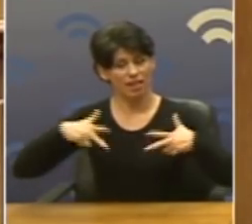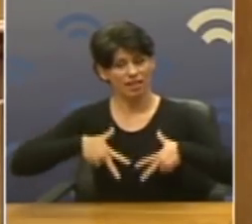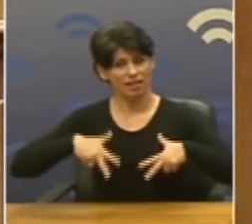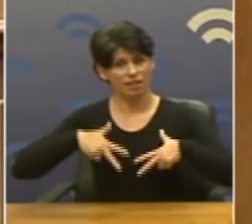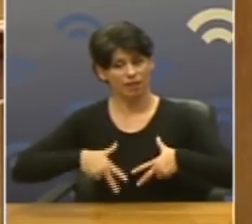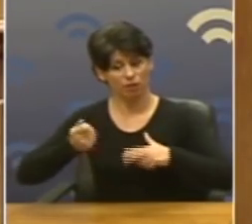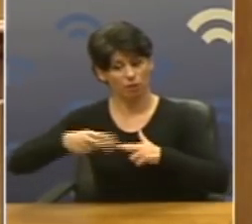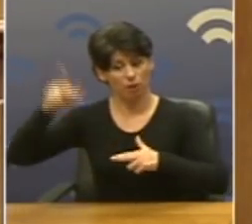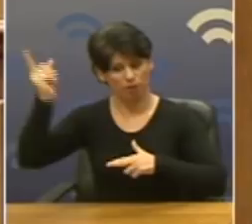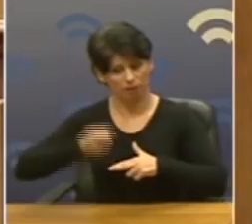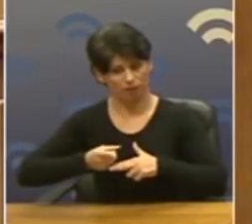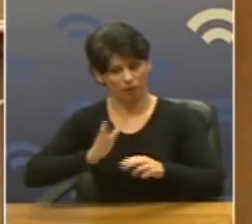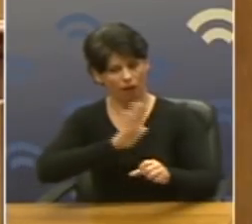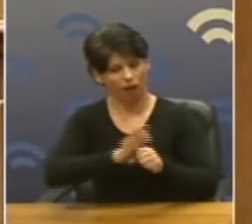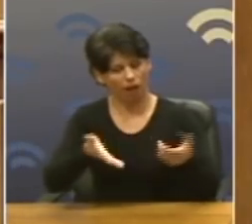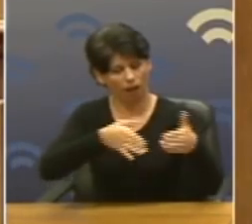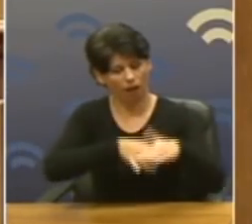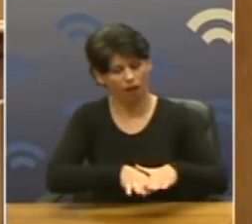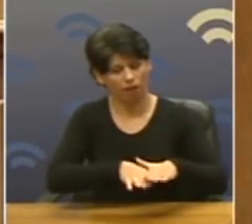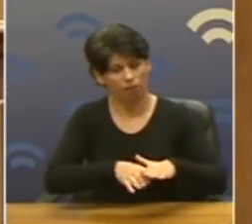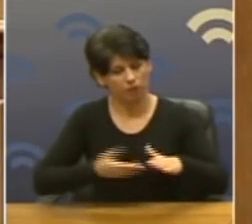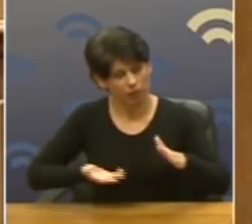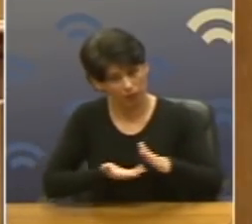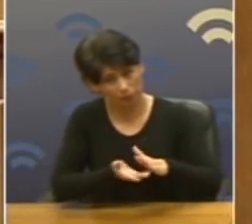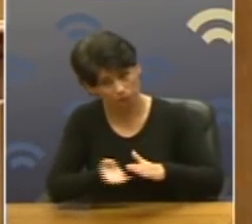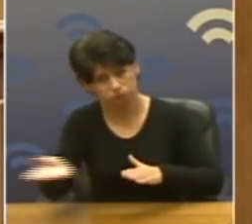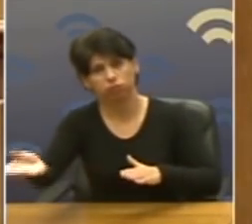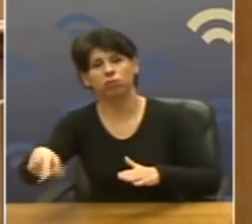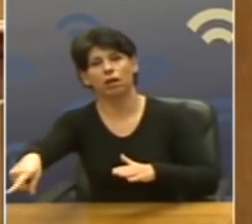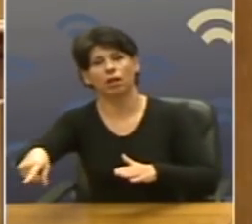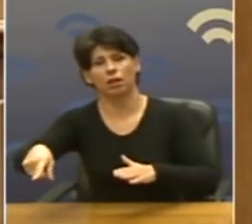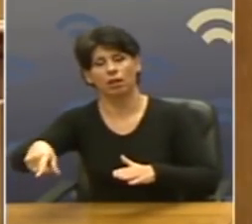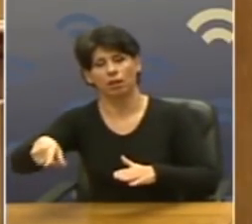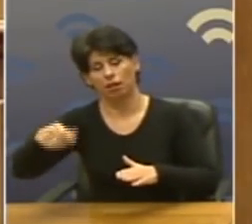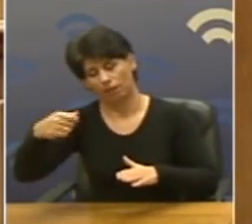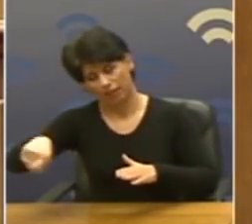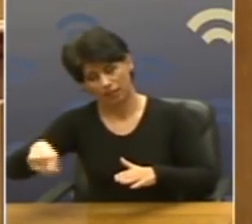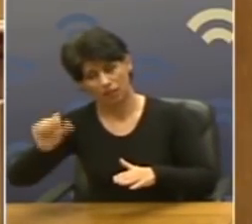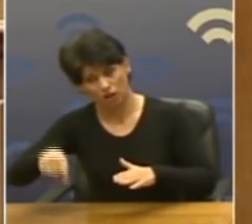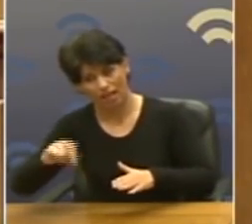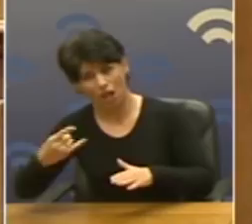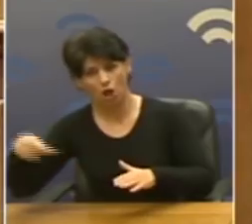κυβερνητικής πλειοψηφίας να αποφασίζει τη δίωξή τους. Το